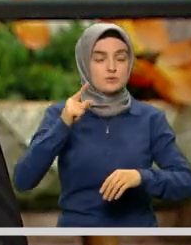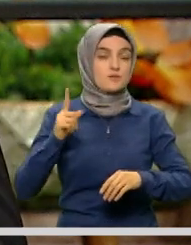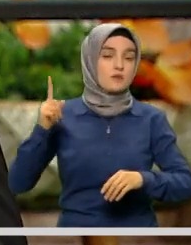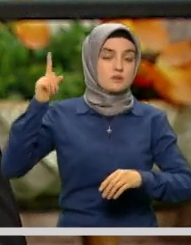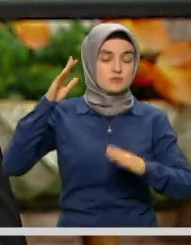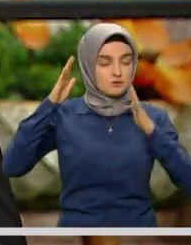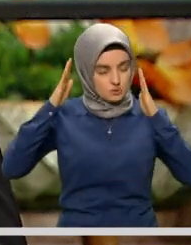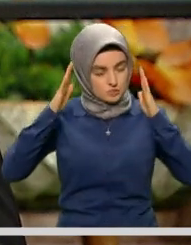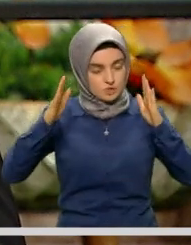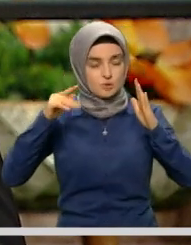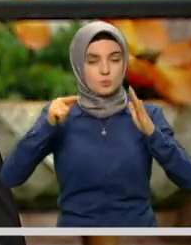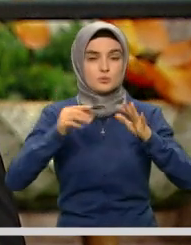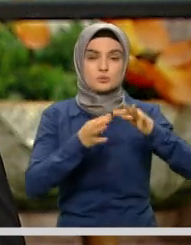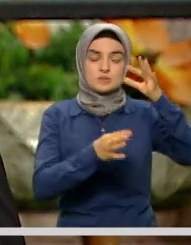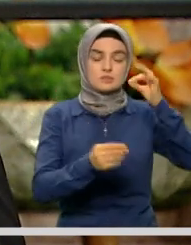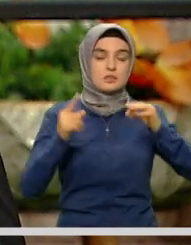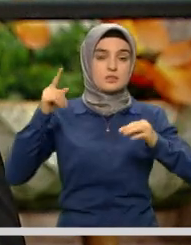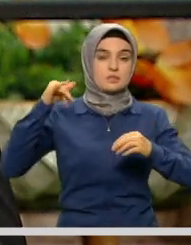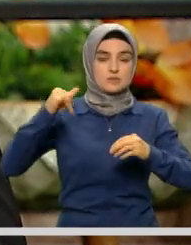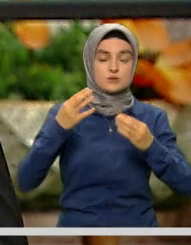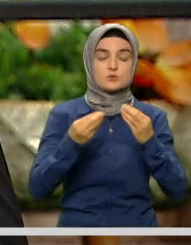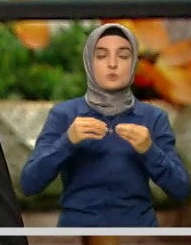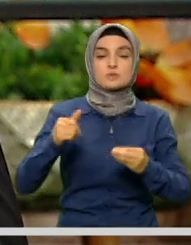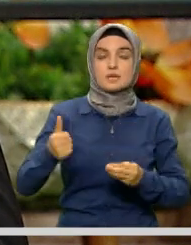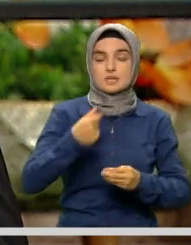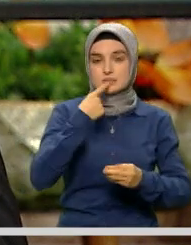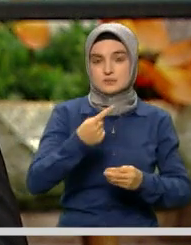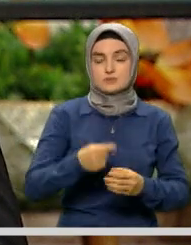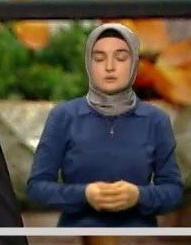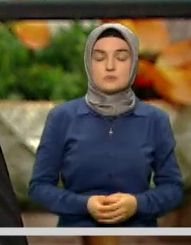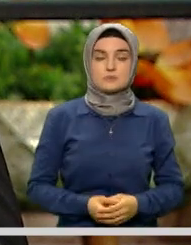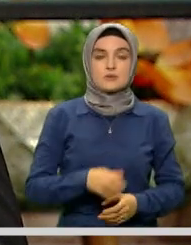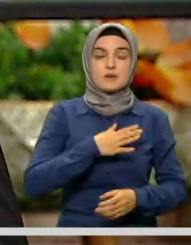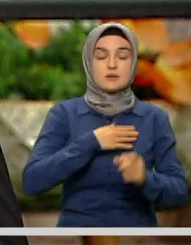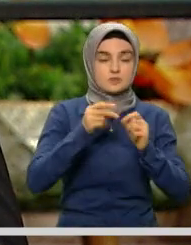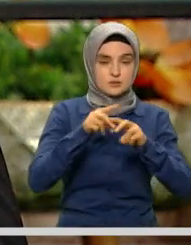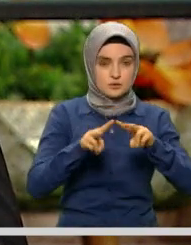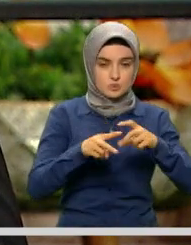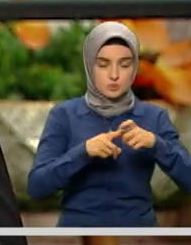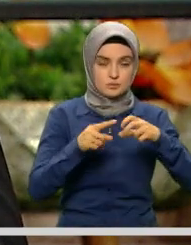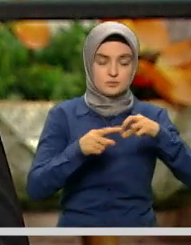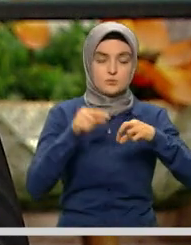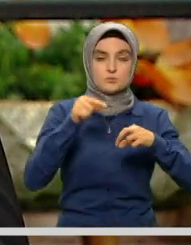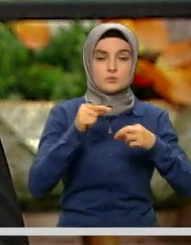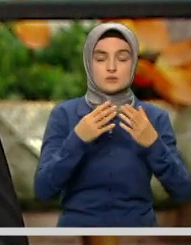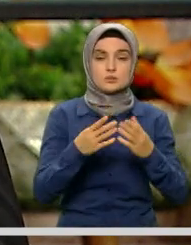Ve bu kişi diyor Allah katında daha değerlidir. Yani Hazreti Ömer Efendimiz'in böyle kişiler için söylediği bir ifade var. Diyor ki